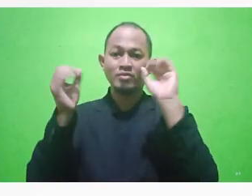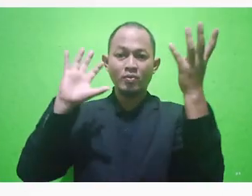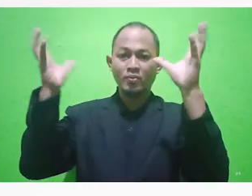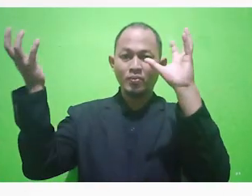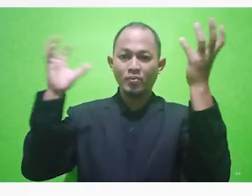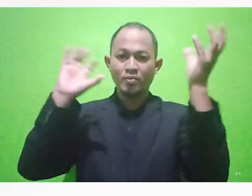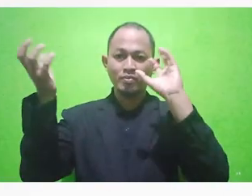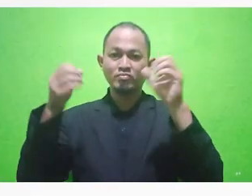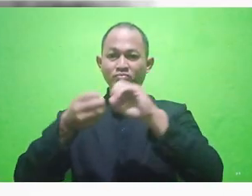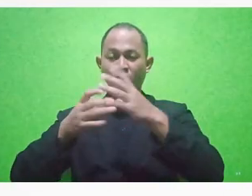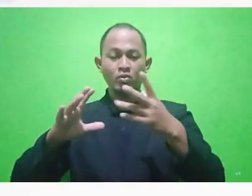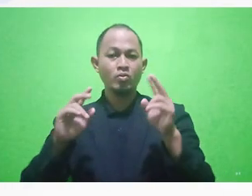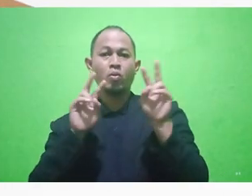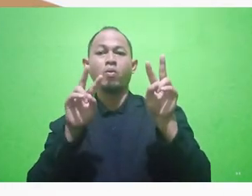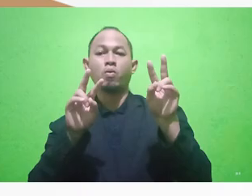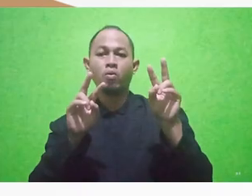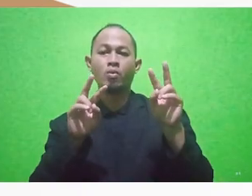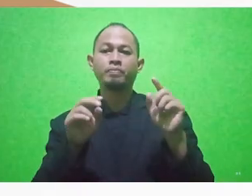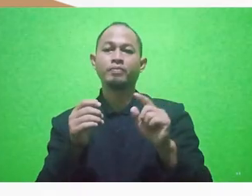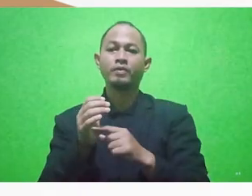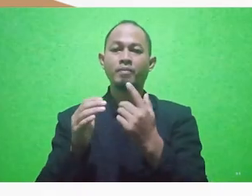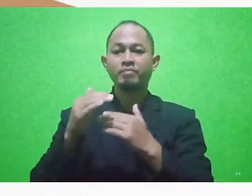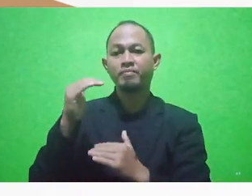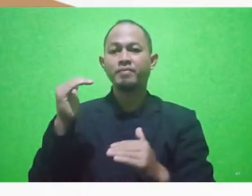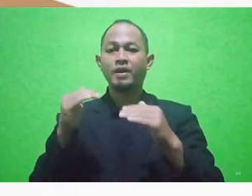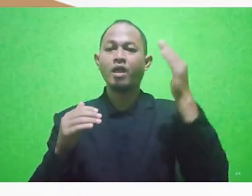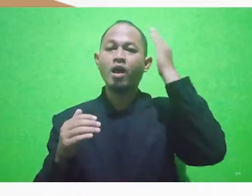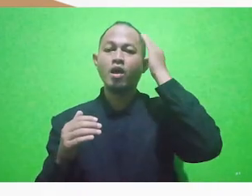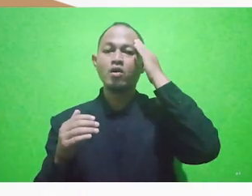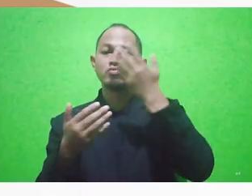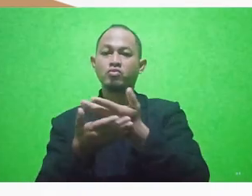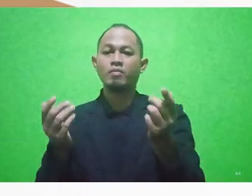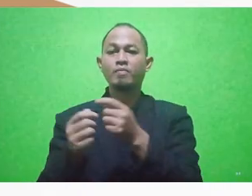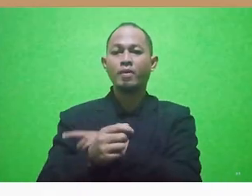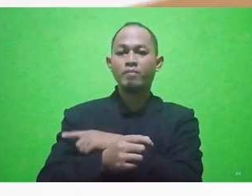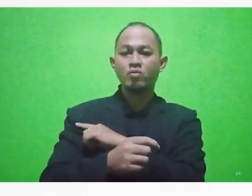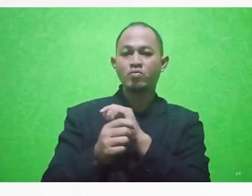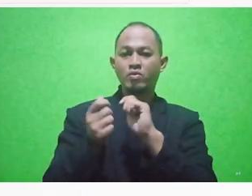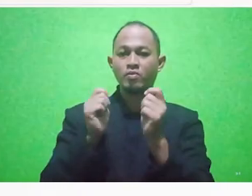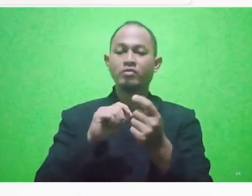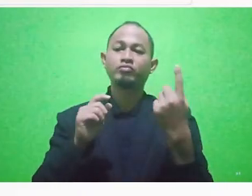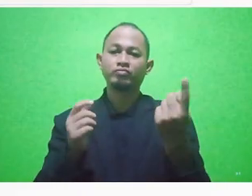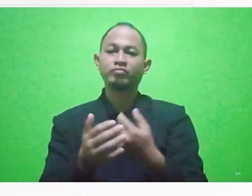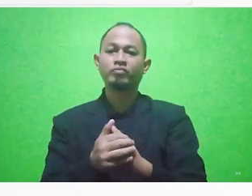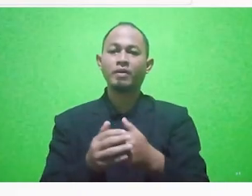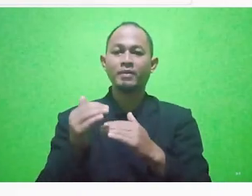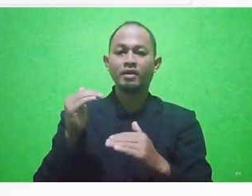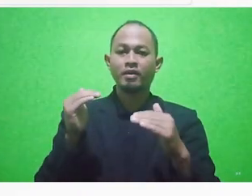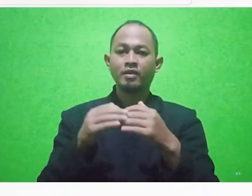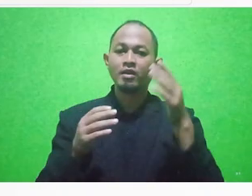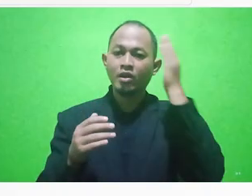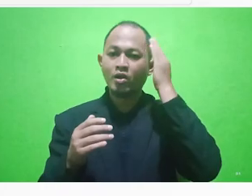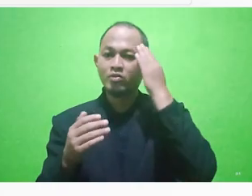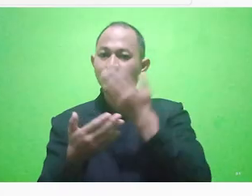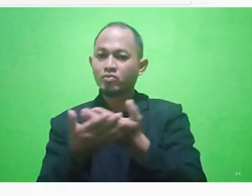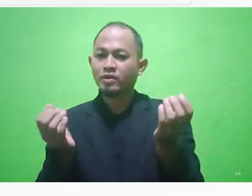tanggap darurat bencana, meningkatkan pengetahuan tentang pemanasan global dan perubahan iklim, meningkatkan pengetahuan tentang